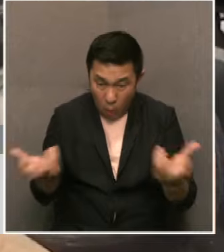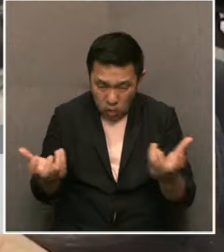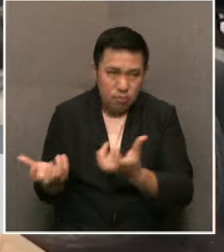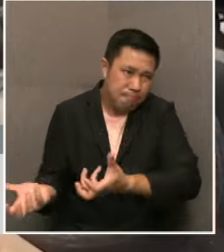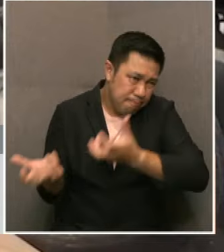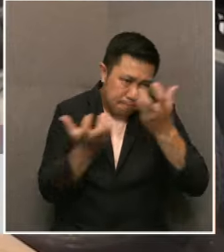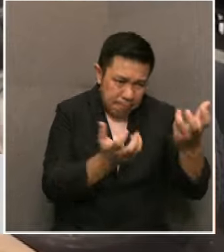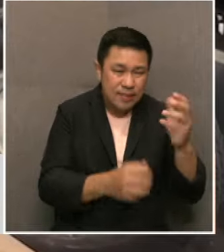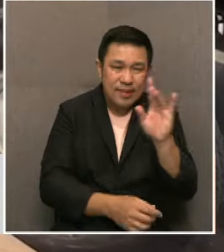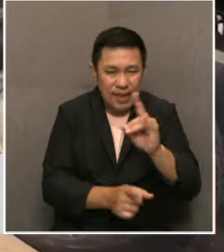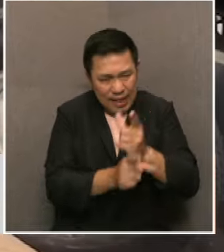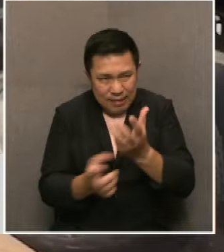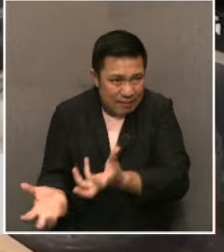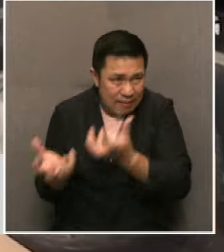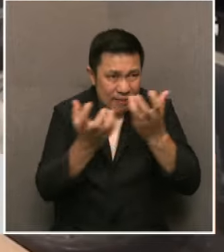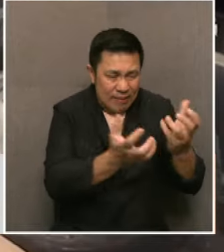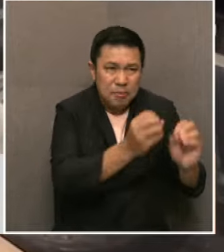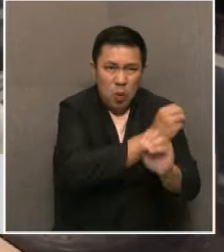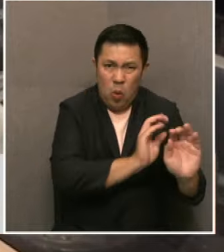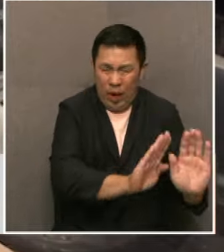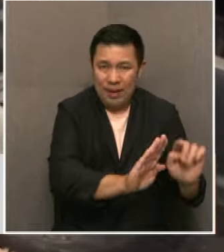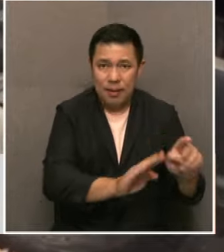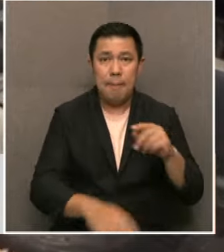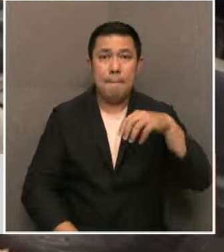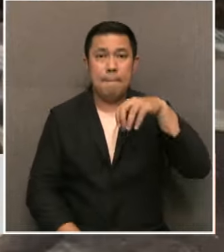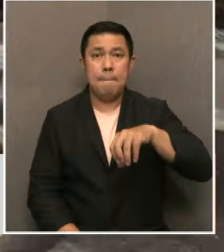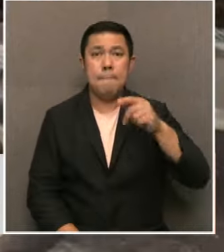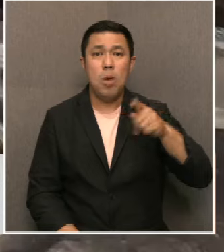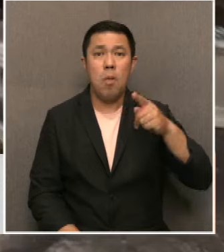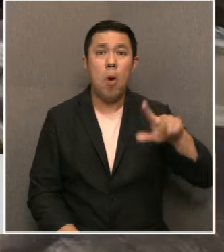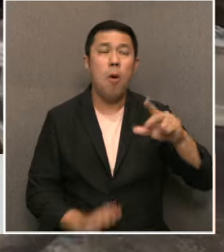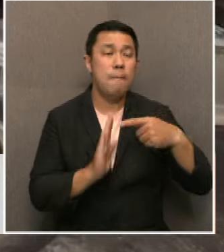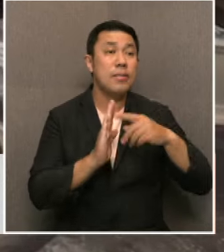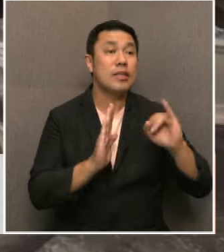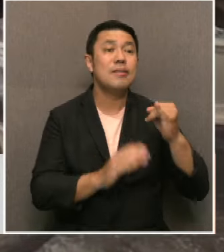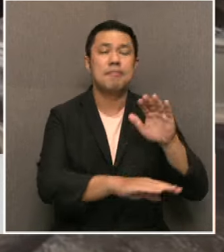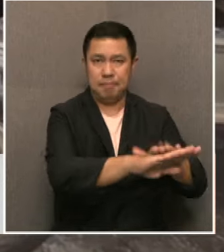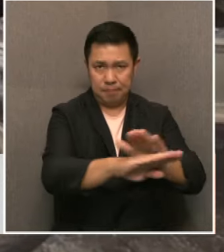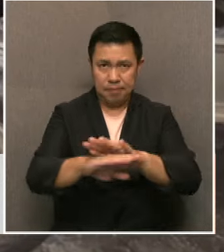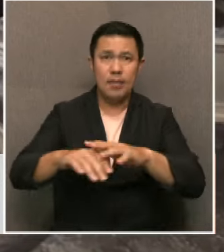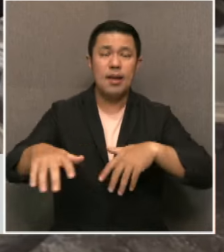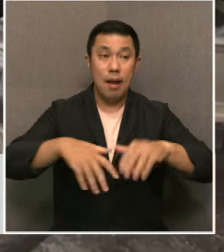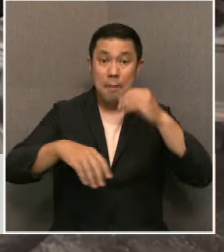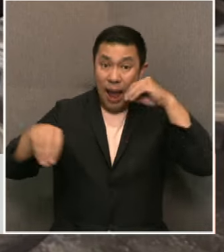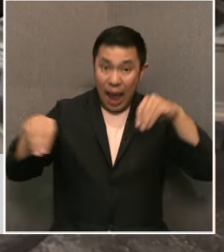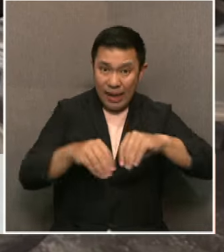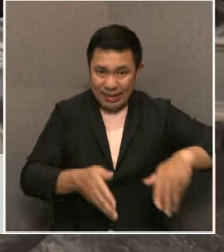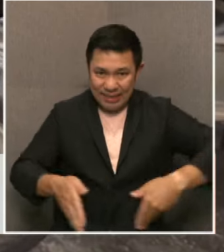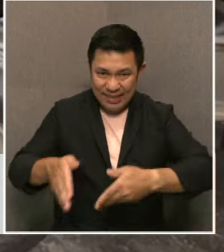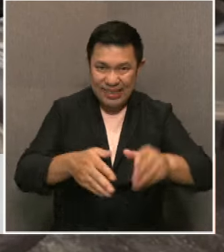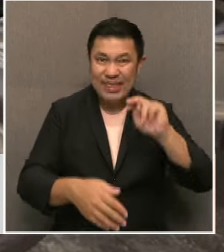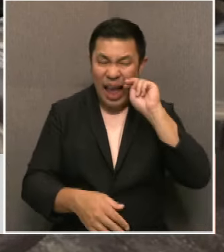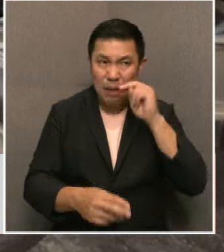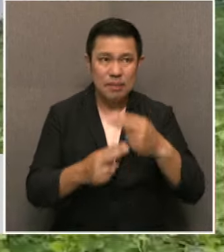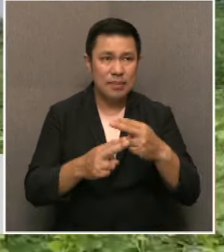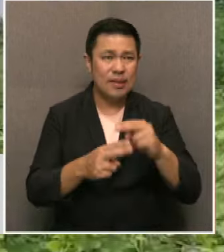ไว้ในที่ปลอดภัยขณะที่สำนักงานปภ.จังหวัดพิจิตรแจ้งเตือนประชาชนอาศัยอยู่ริมแม่น้ำน่านในอำเภอเมืองพิจิต